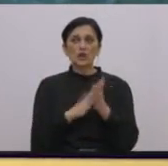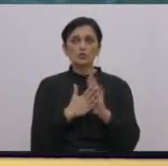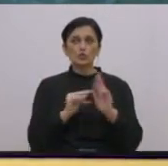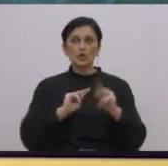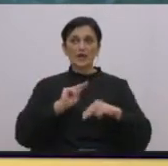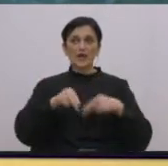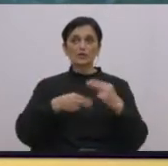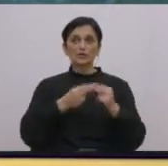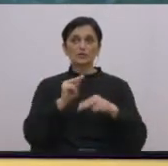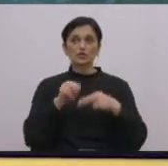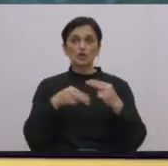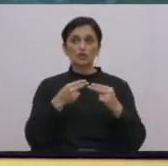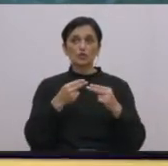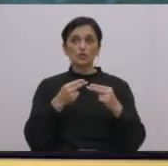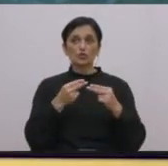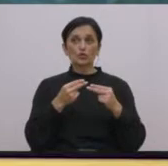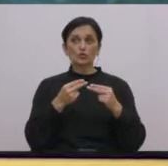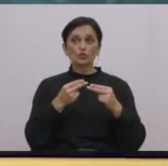hashekulebis,